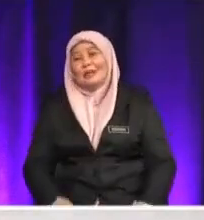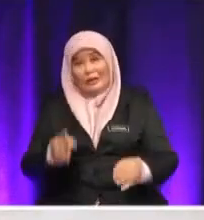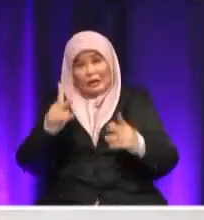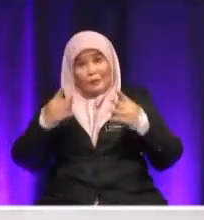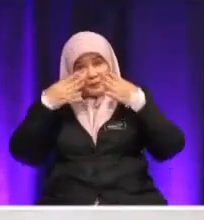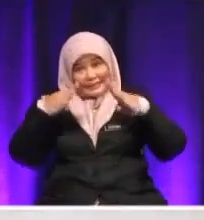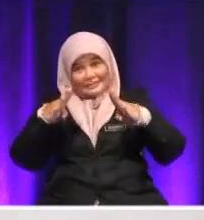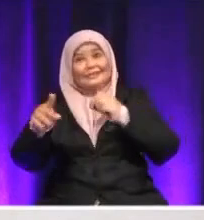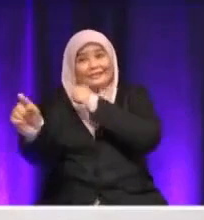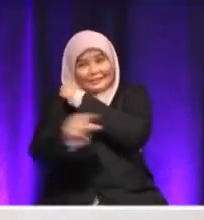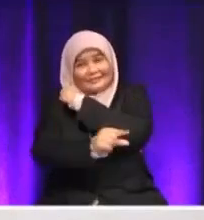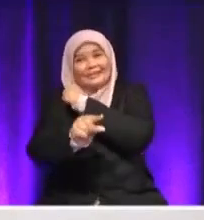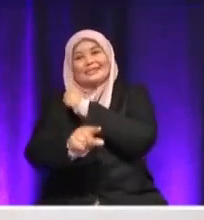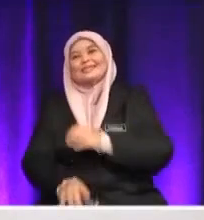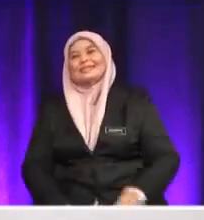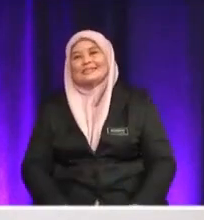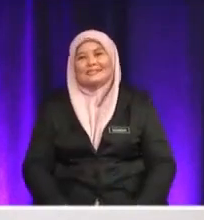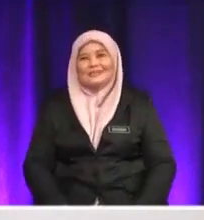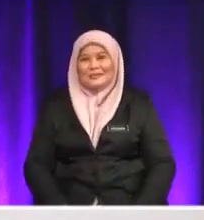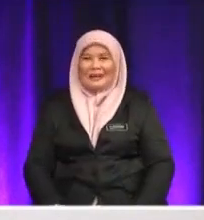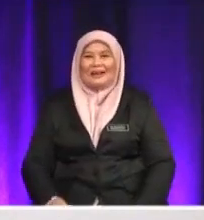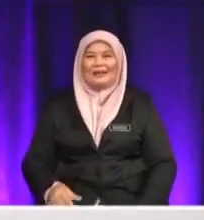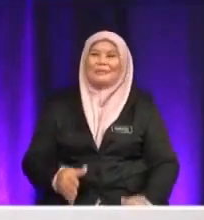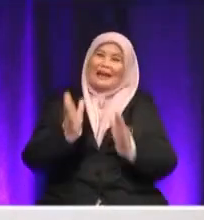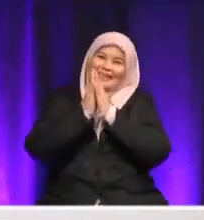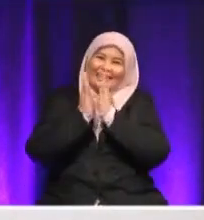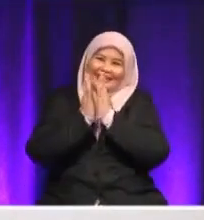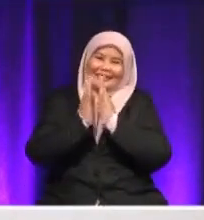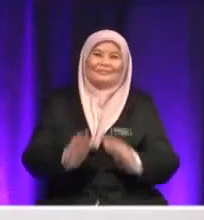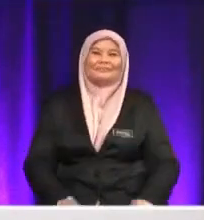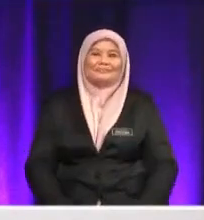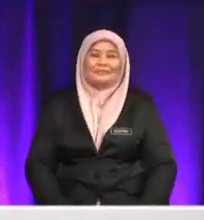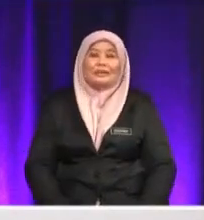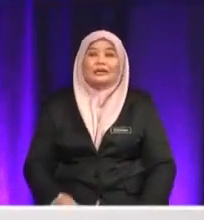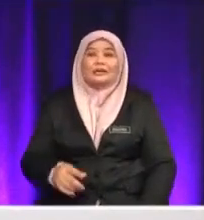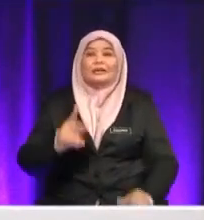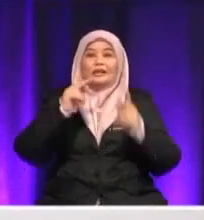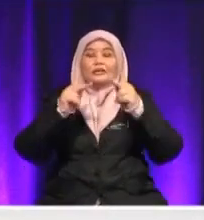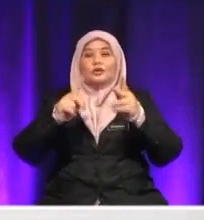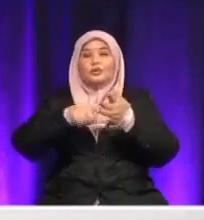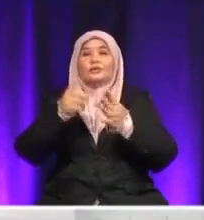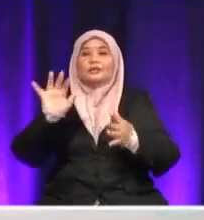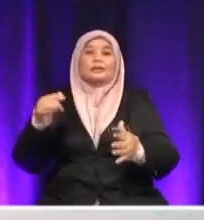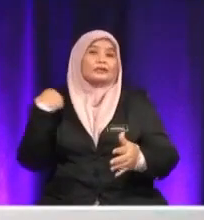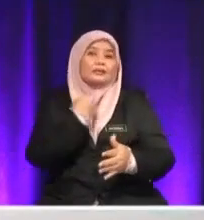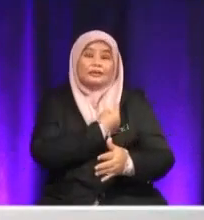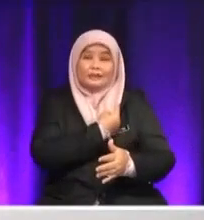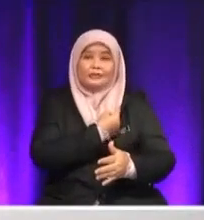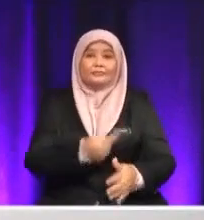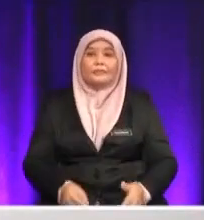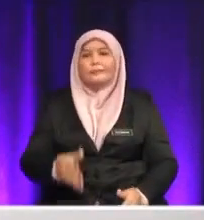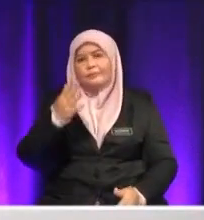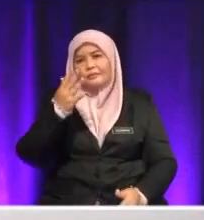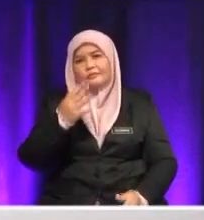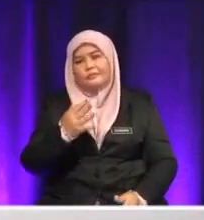dia. Terima kasih ustaz. Pandai. Okey. Okay, kita tengok kata kunci yang kita ada tu hakim. Kita nak tahu